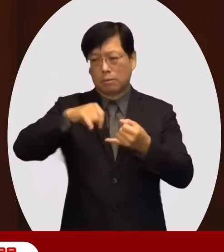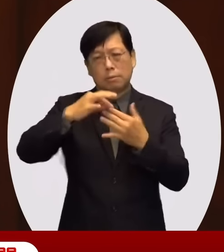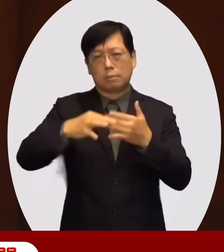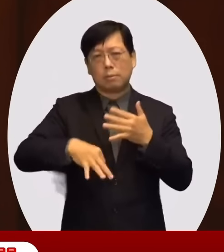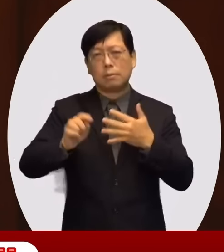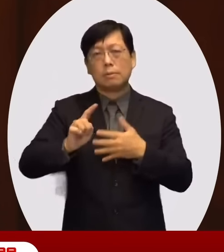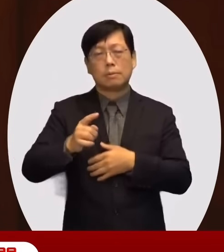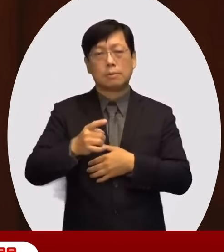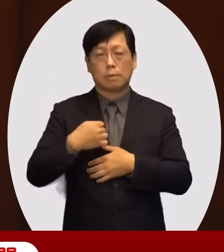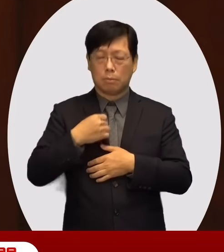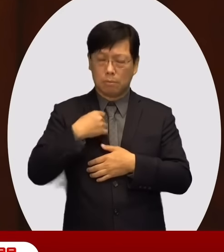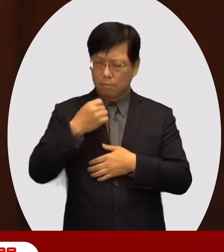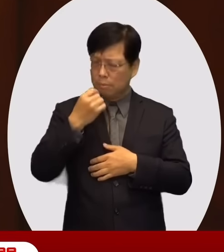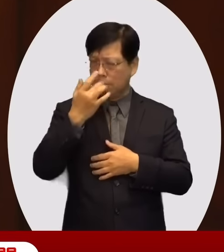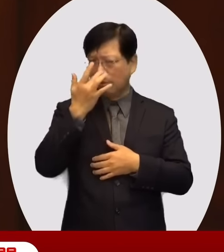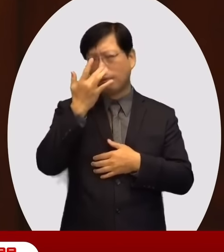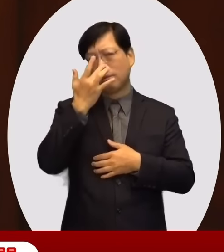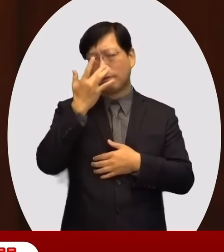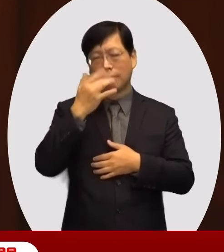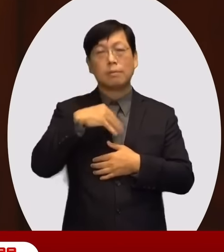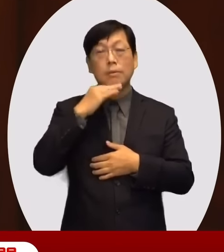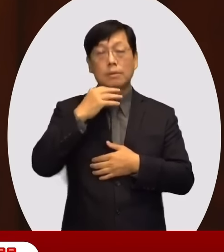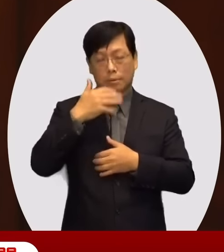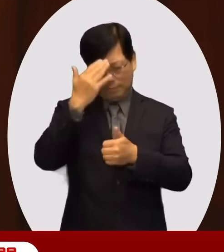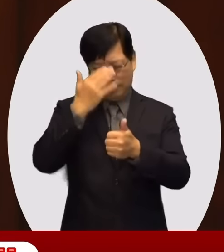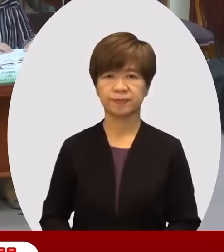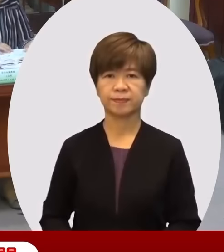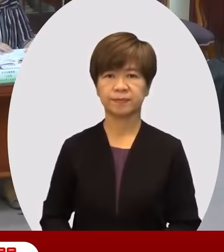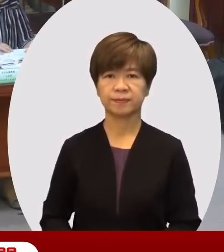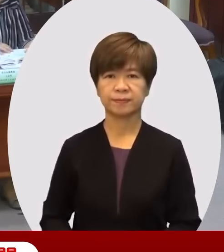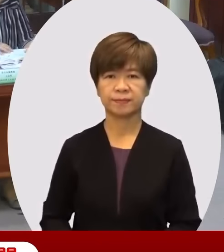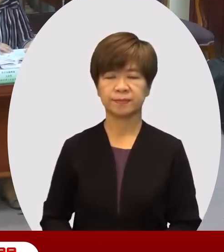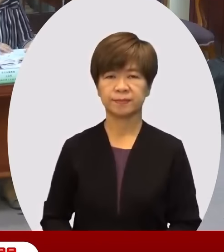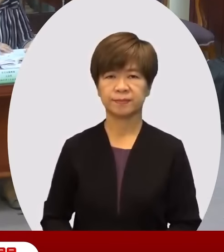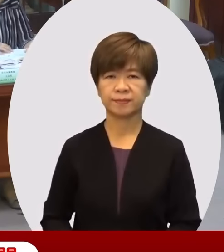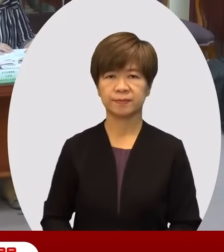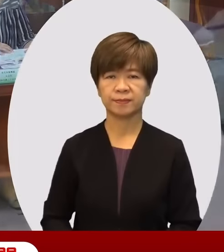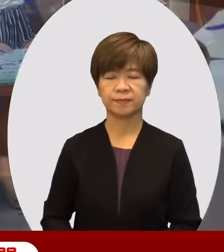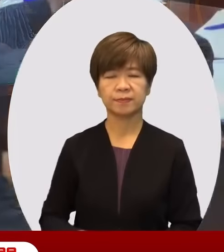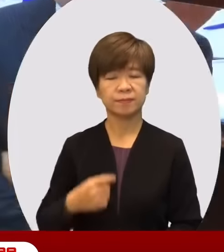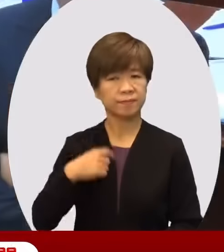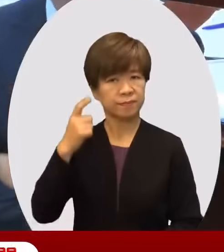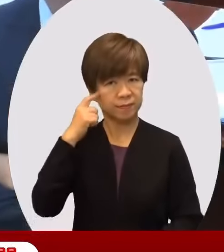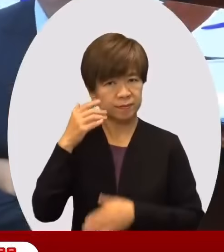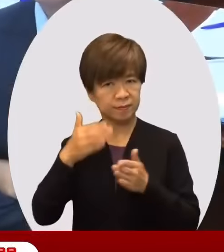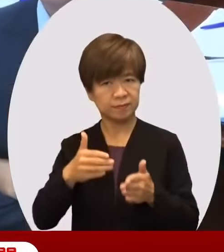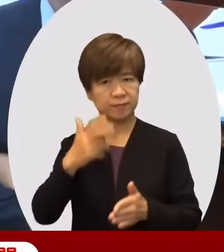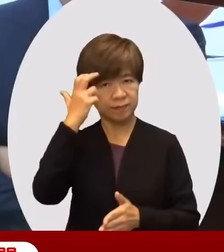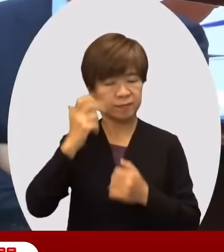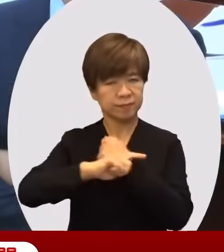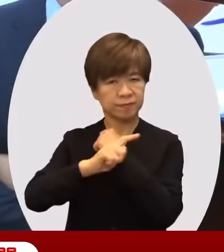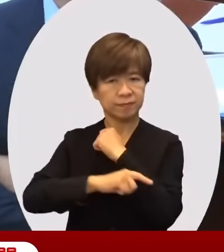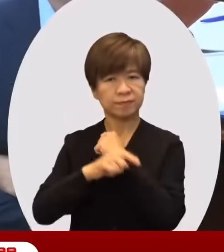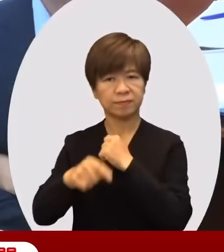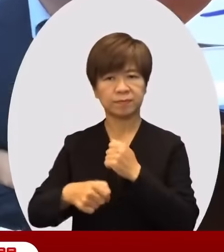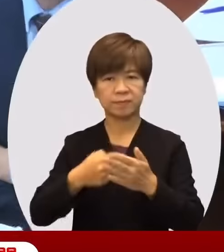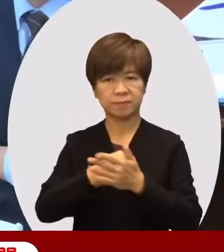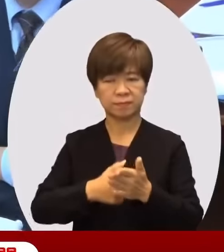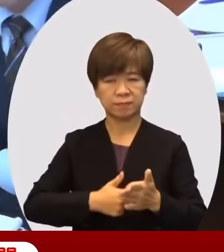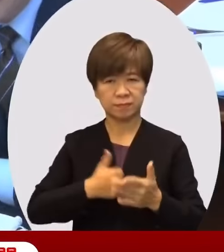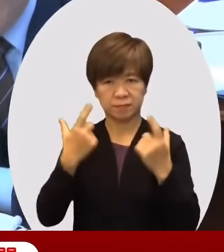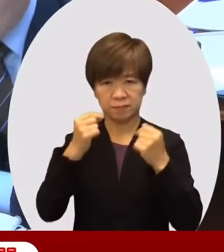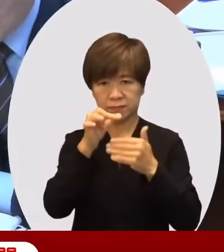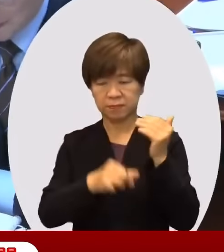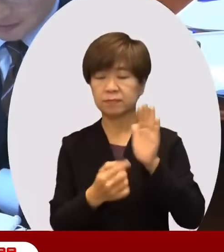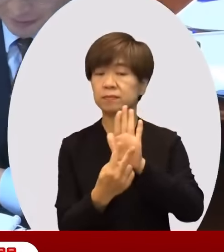定？这我就越看越不太懂，所以待会请您说明。 是啊，我想要针对有关于宪法机关忠诚原则的部分做